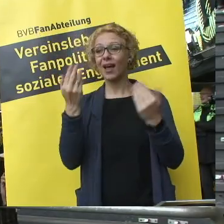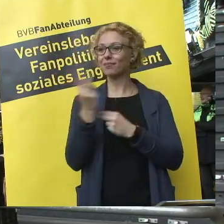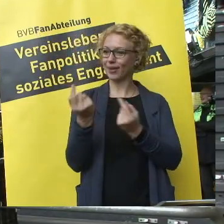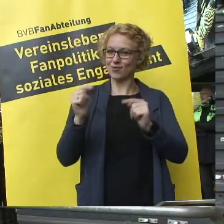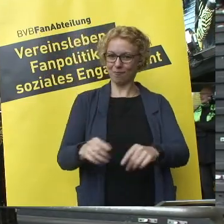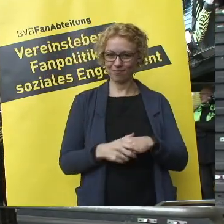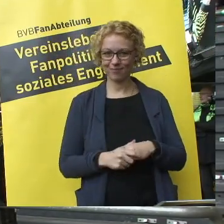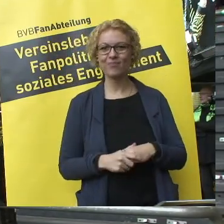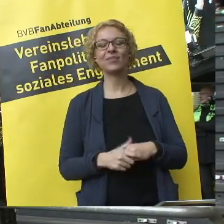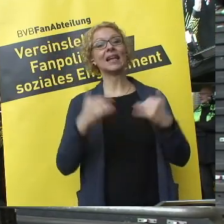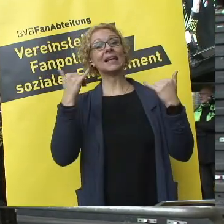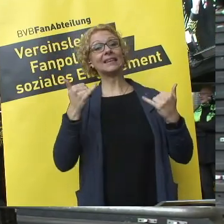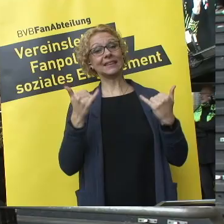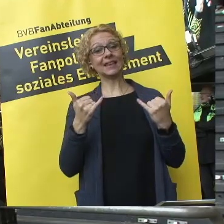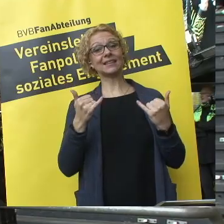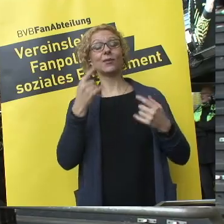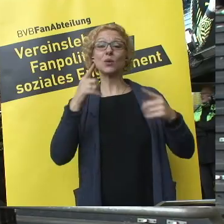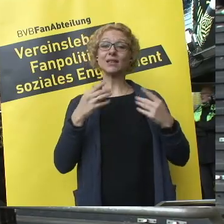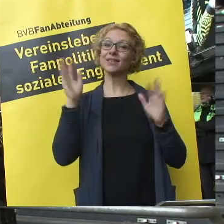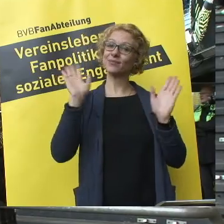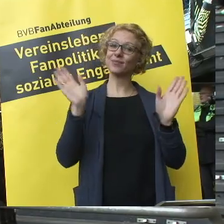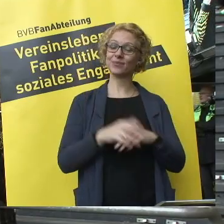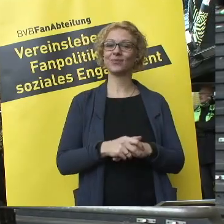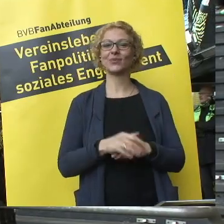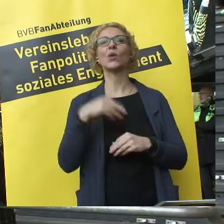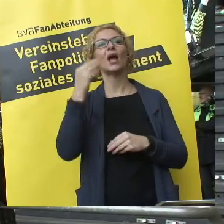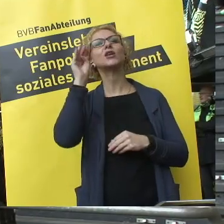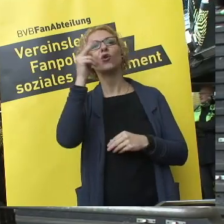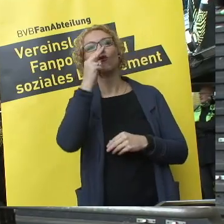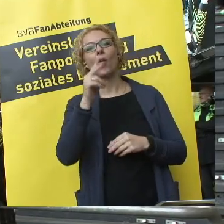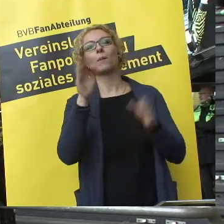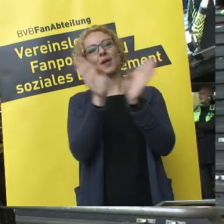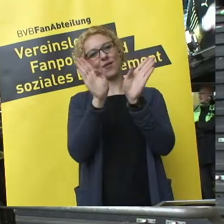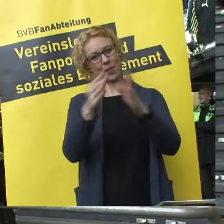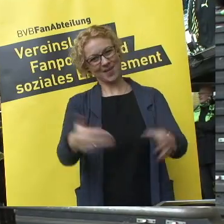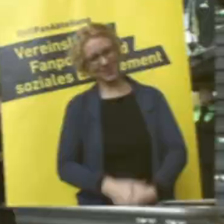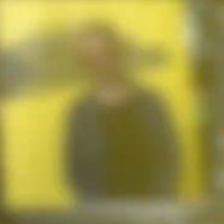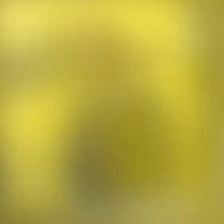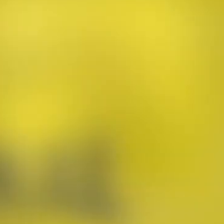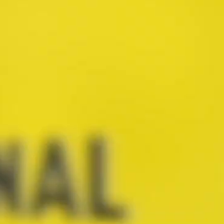ihr heute hier seid. Wir gehen jetzt noch mal kurz in die Musik und dann blicken wir in die Zukunft mit unserem BVB.